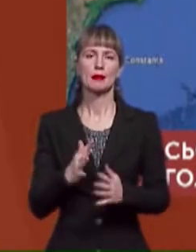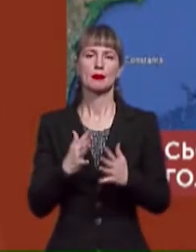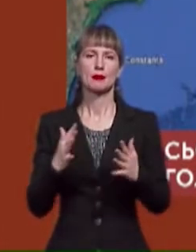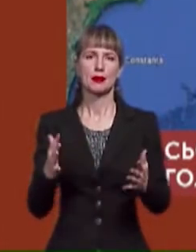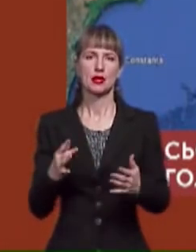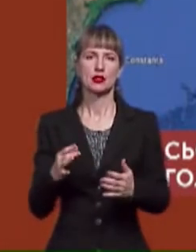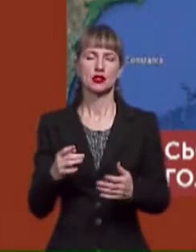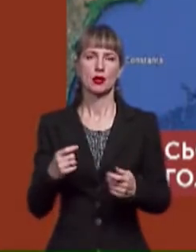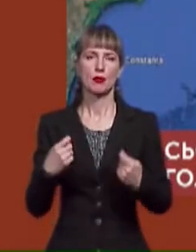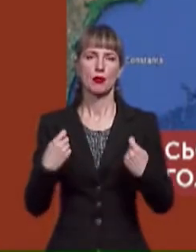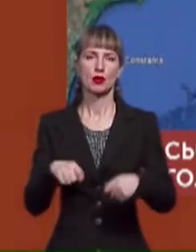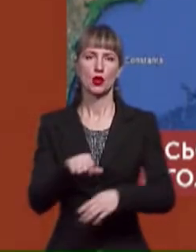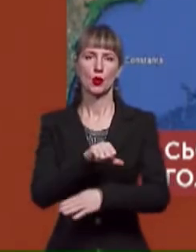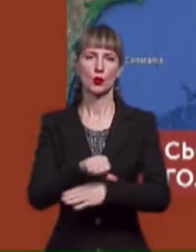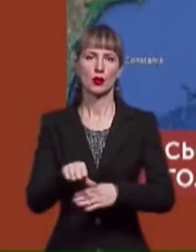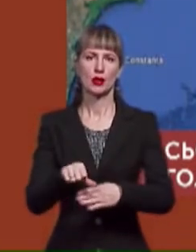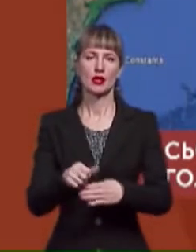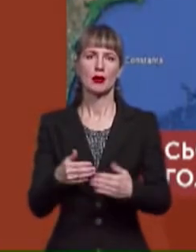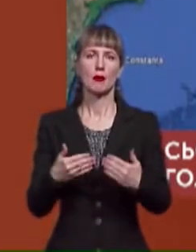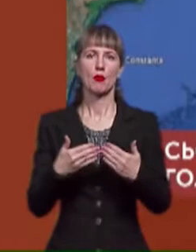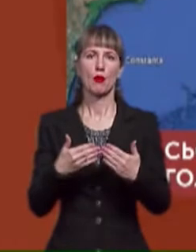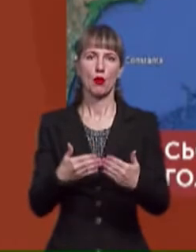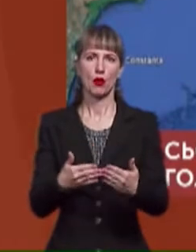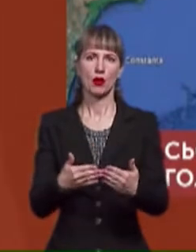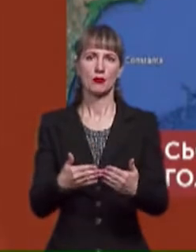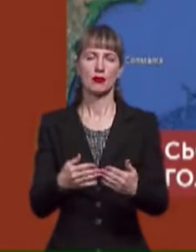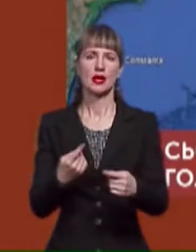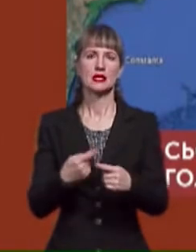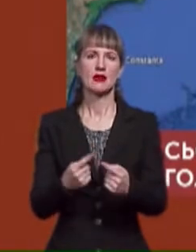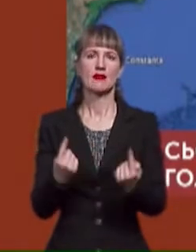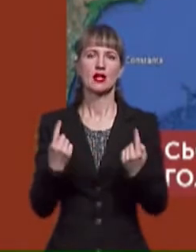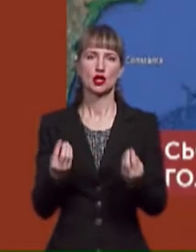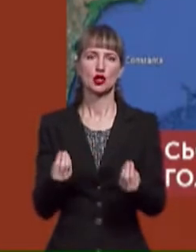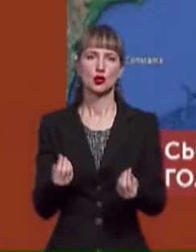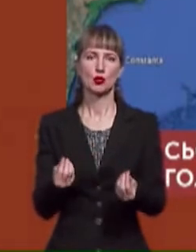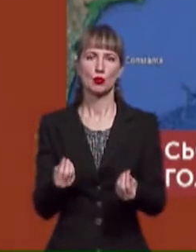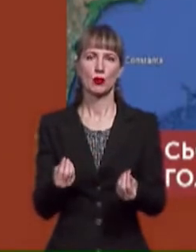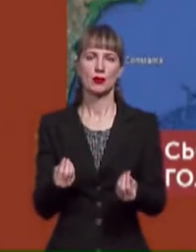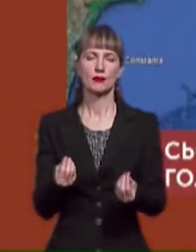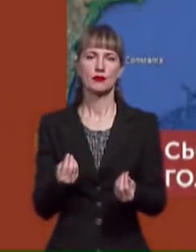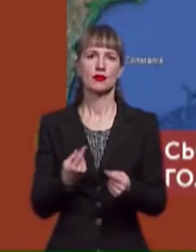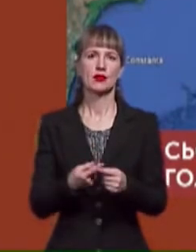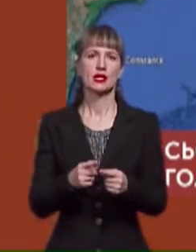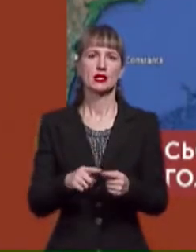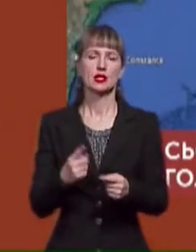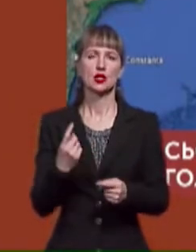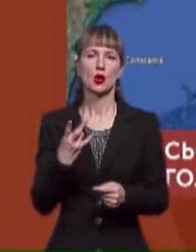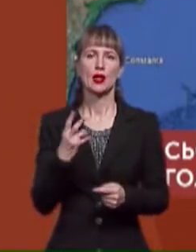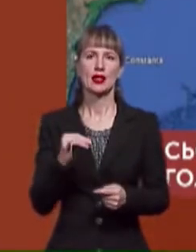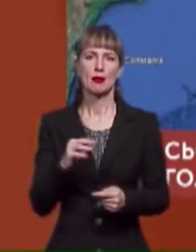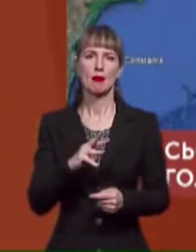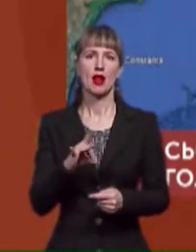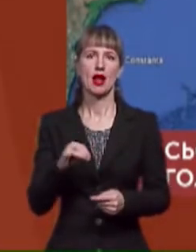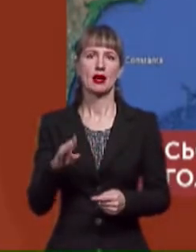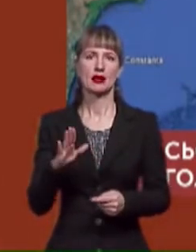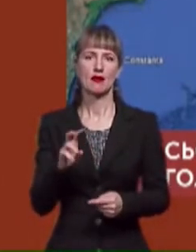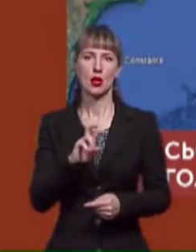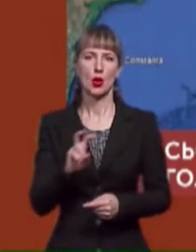експорту України йде морем. Це величезні суми. Це сотні мільярдів доларів, так?